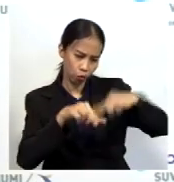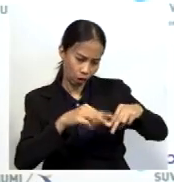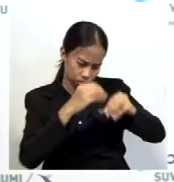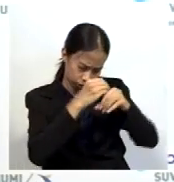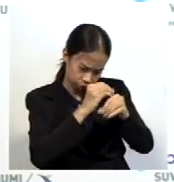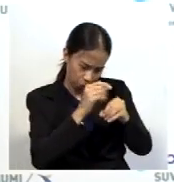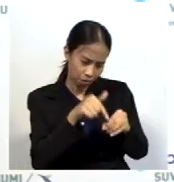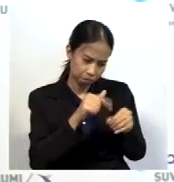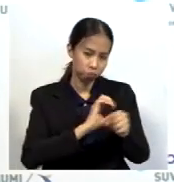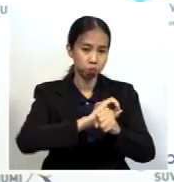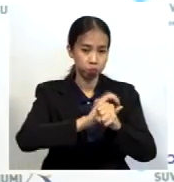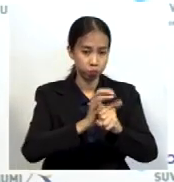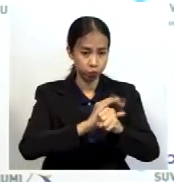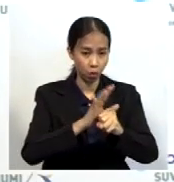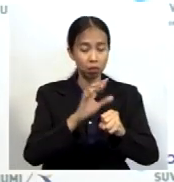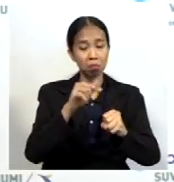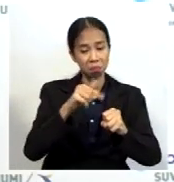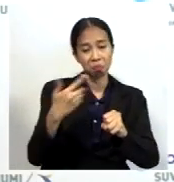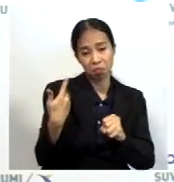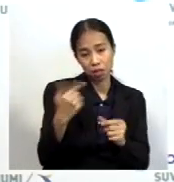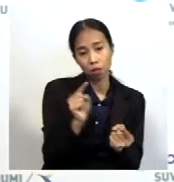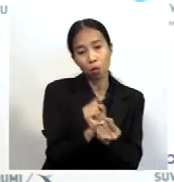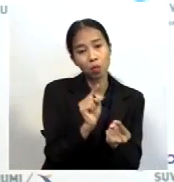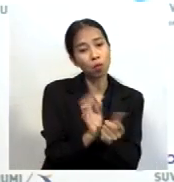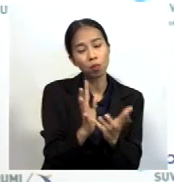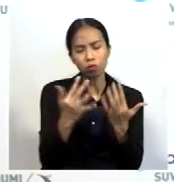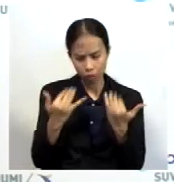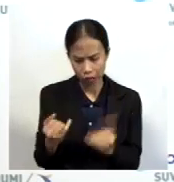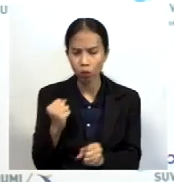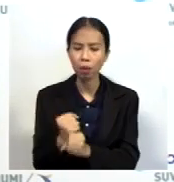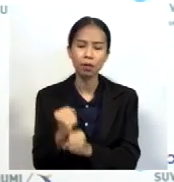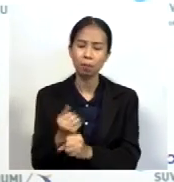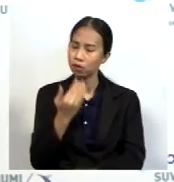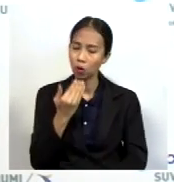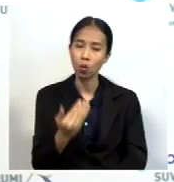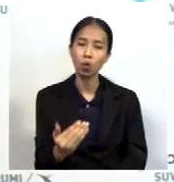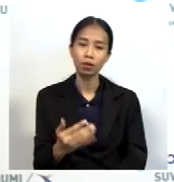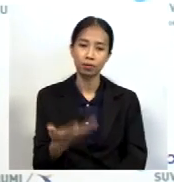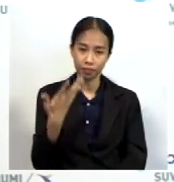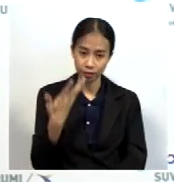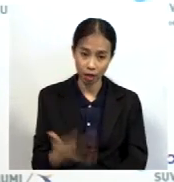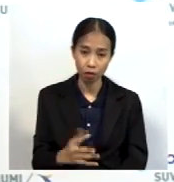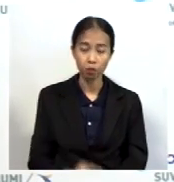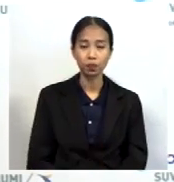รัสโคโรนาไวรัสหรือไม่นะครับทุกวันนี้ยังดำเนินการอยู่นะครับส่วนผู้โดยสาร